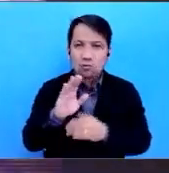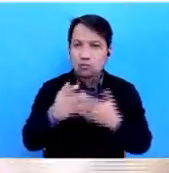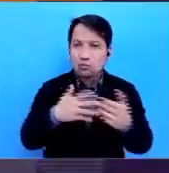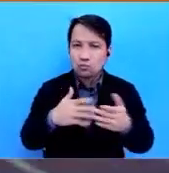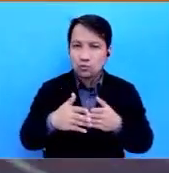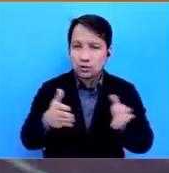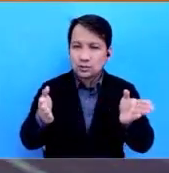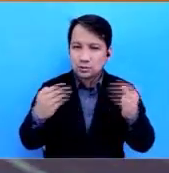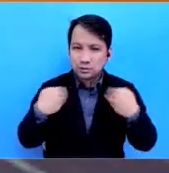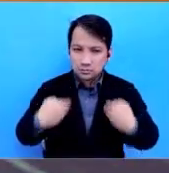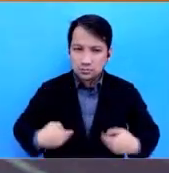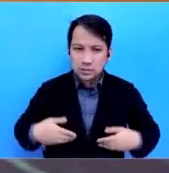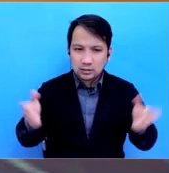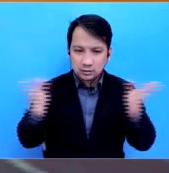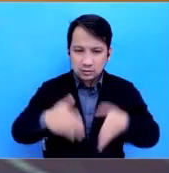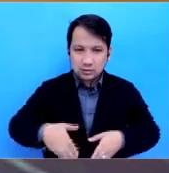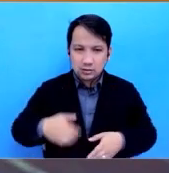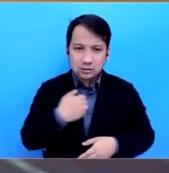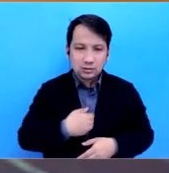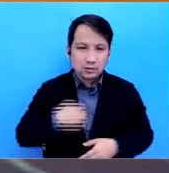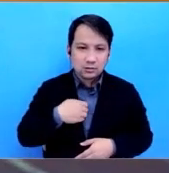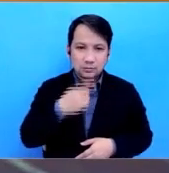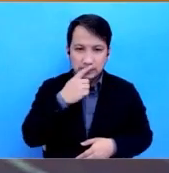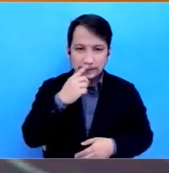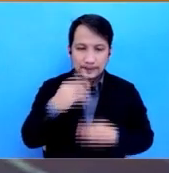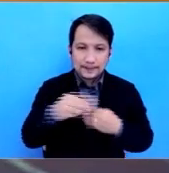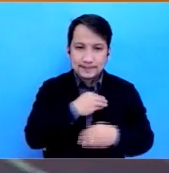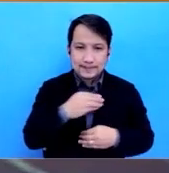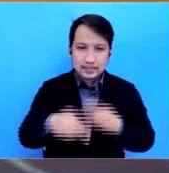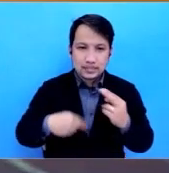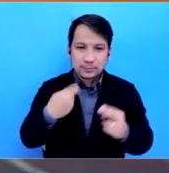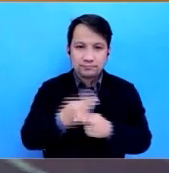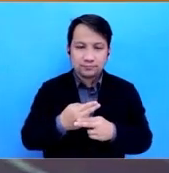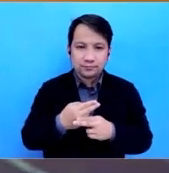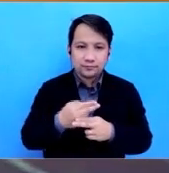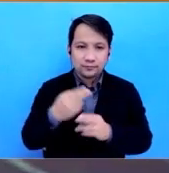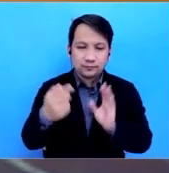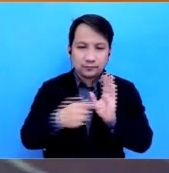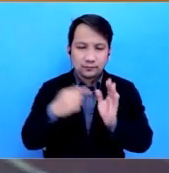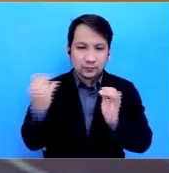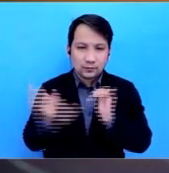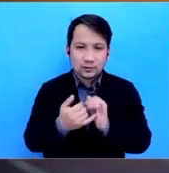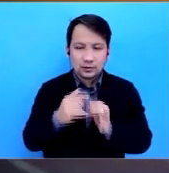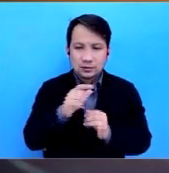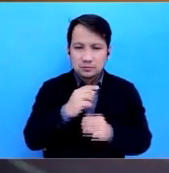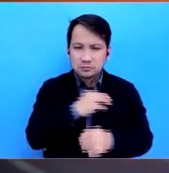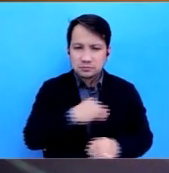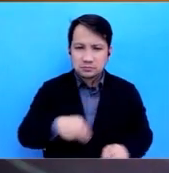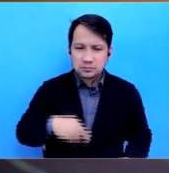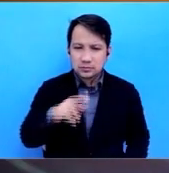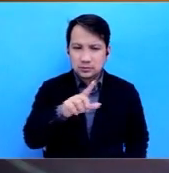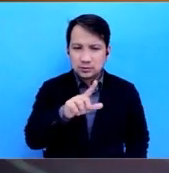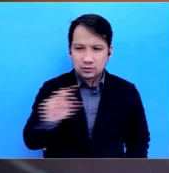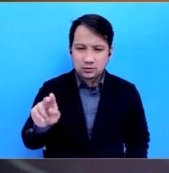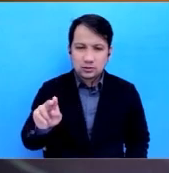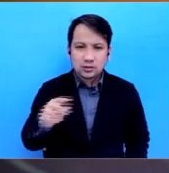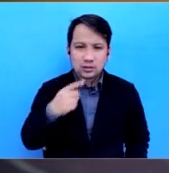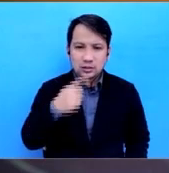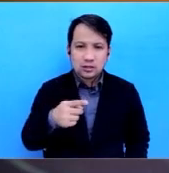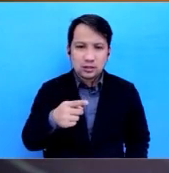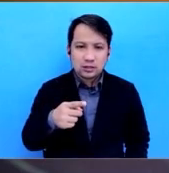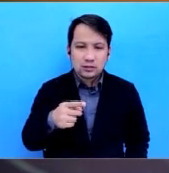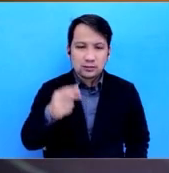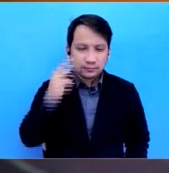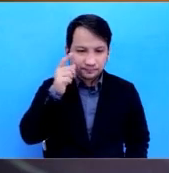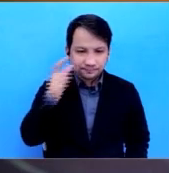is. Nagsorry ang Miss Universe Philippines sa introduction video ni Miss La Union. Sinabi kasi ni Luis Nicole Dabu